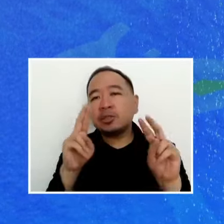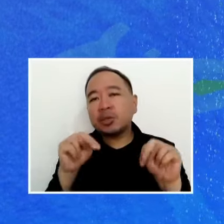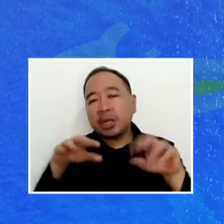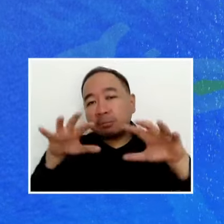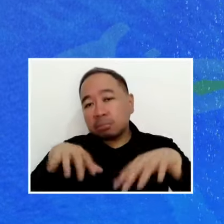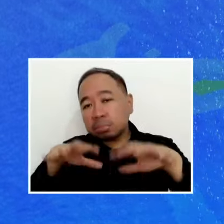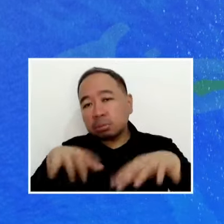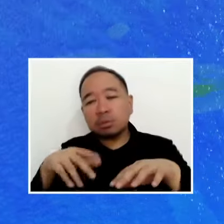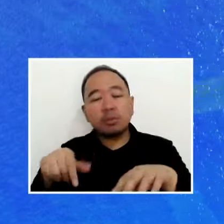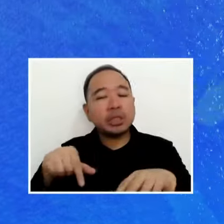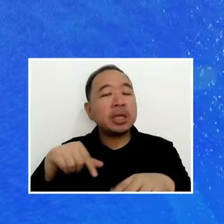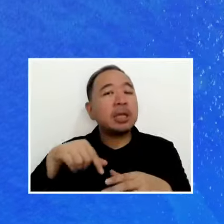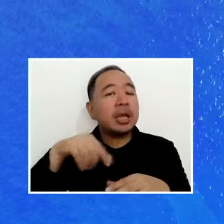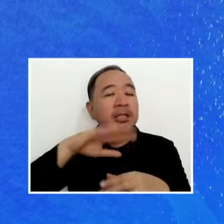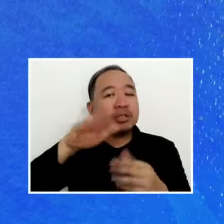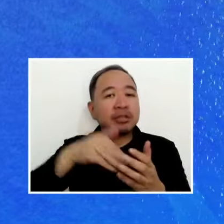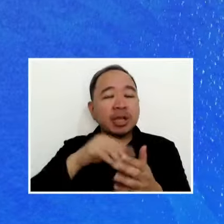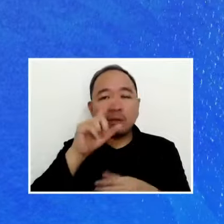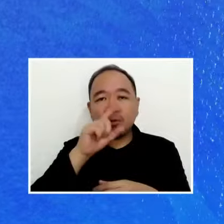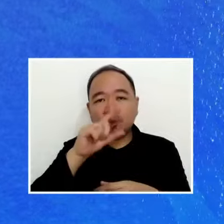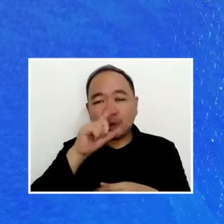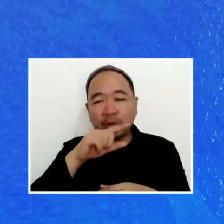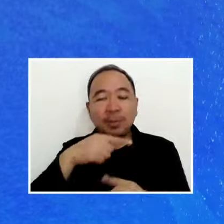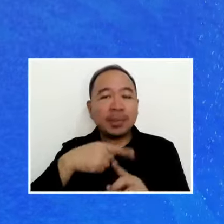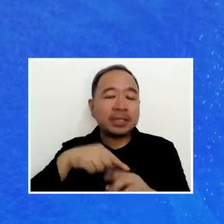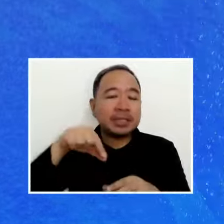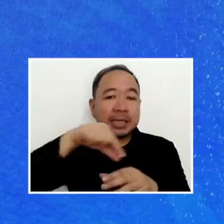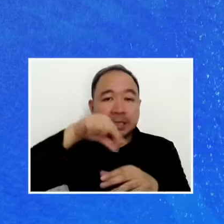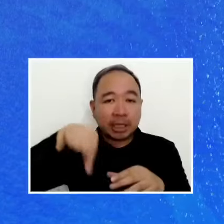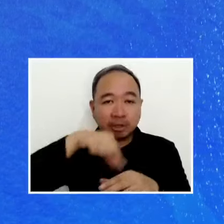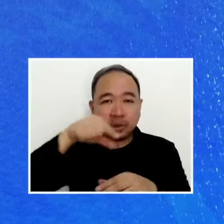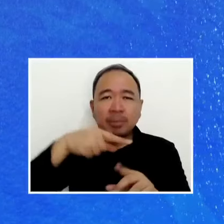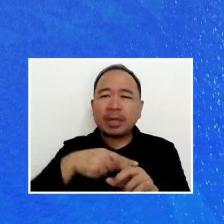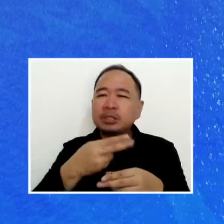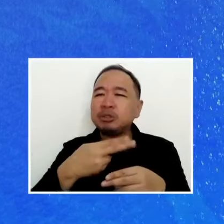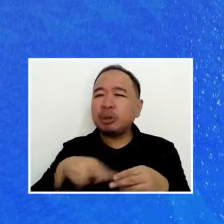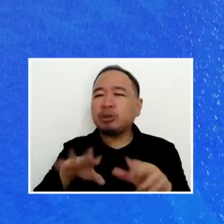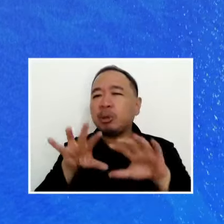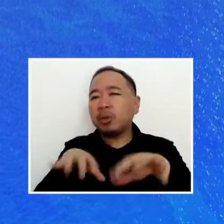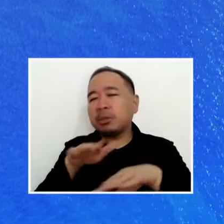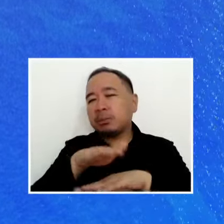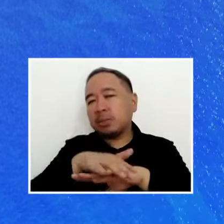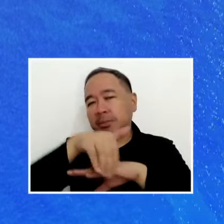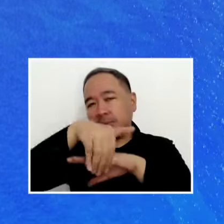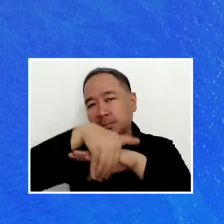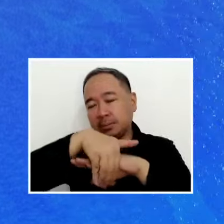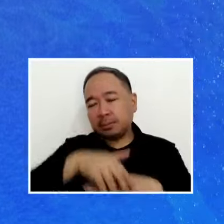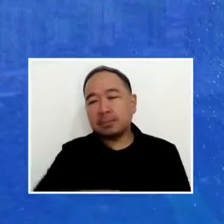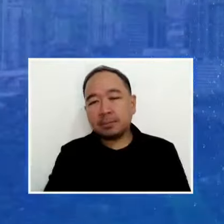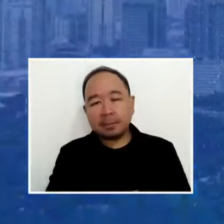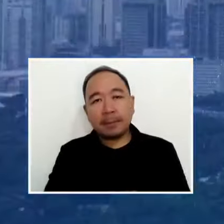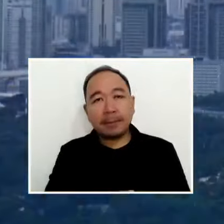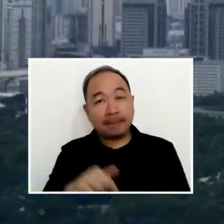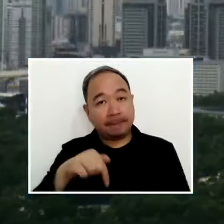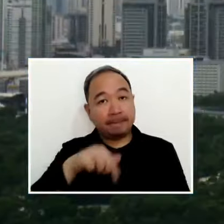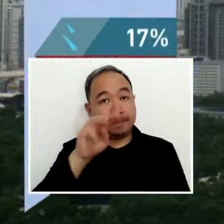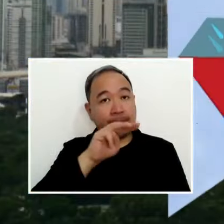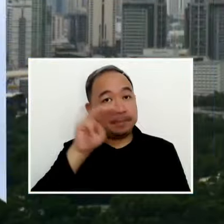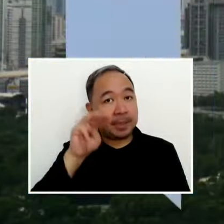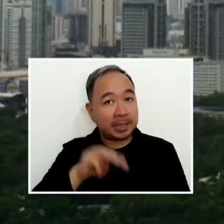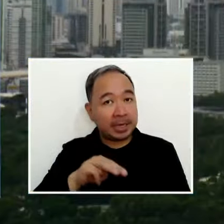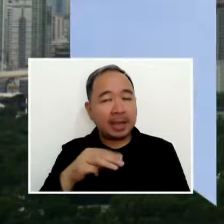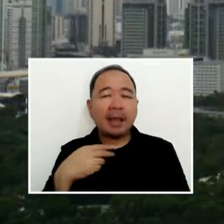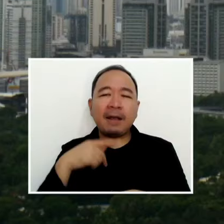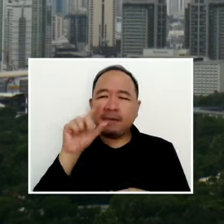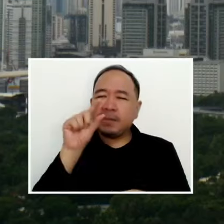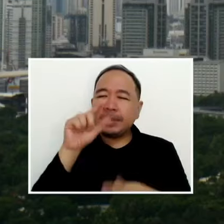sa Quezon at meron pang mga dagliang ulan sa ibang bahagi pa sa hapon at sa gabi. Tayo naman po sa Metro Manila, maula pa